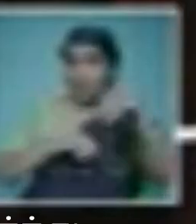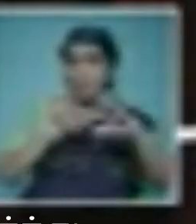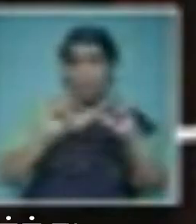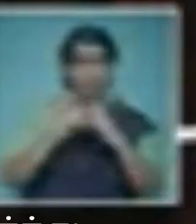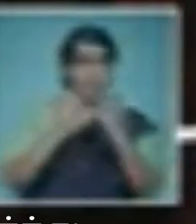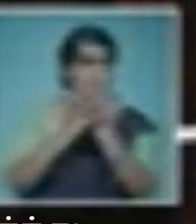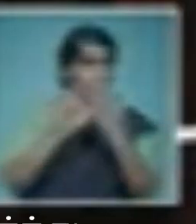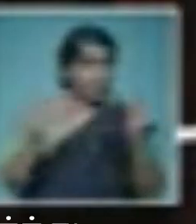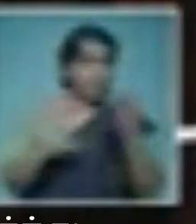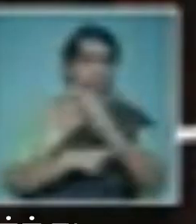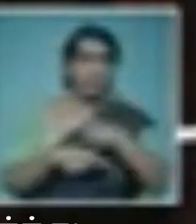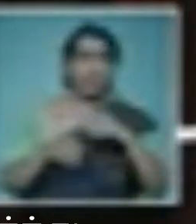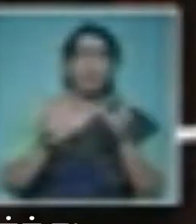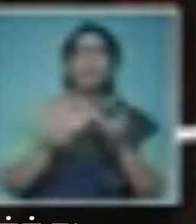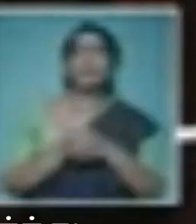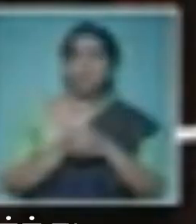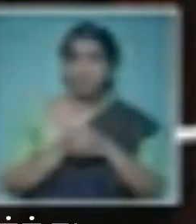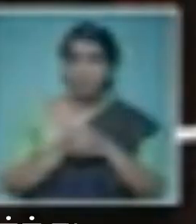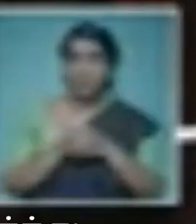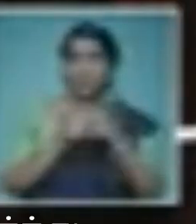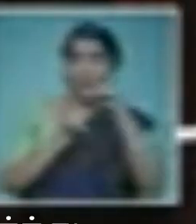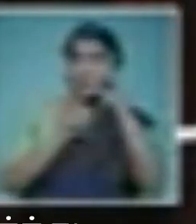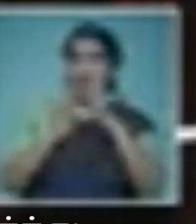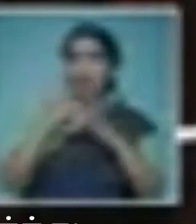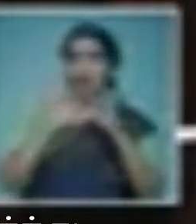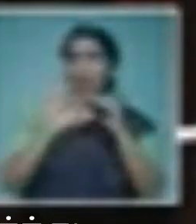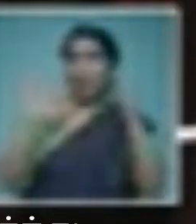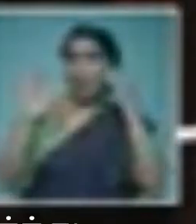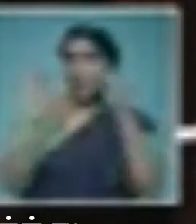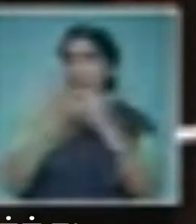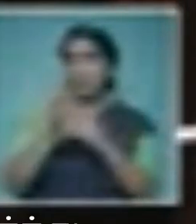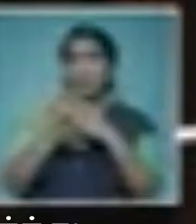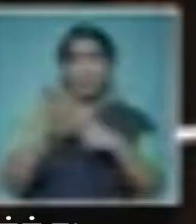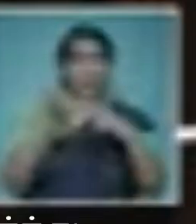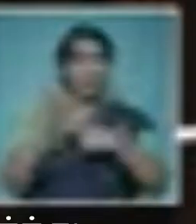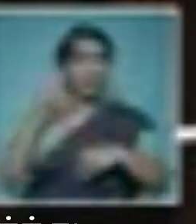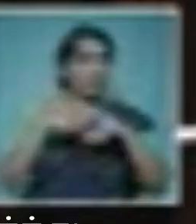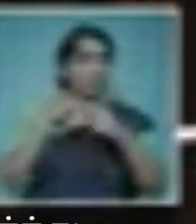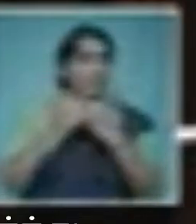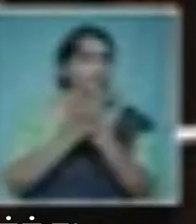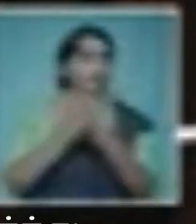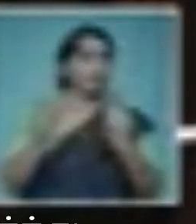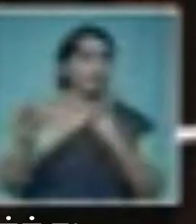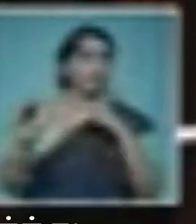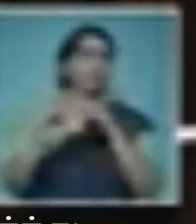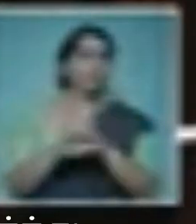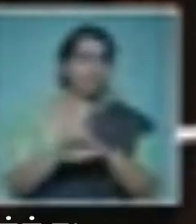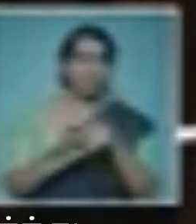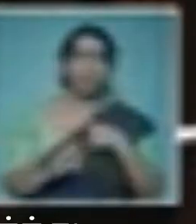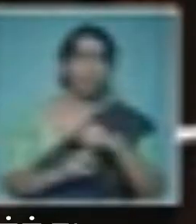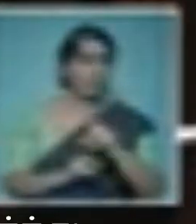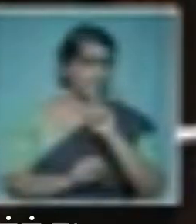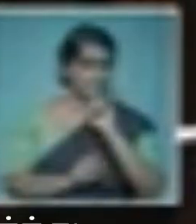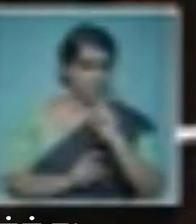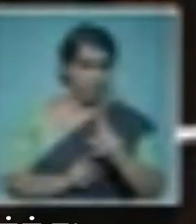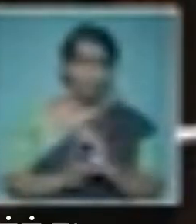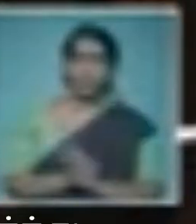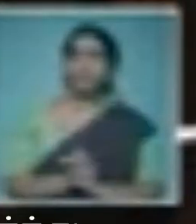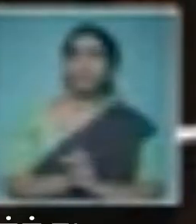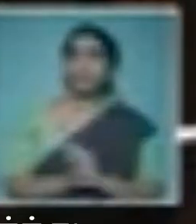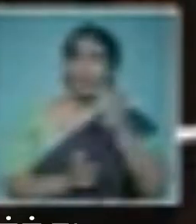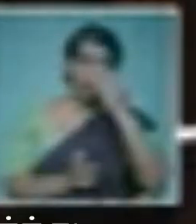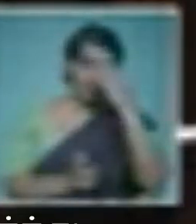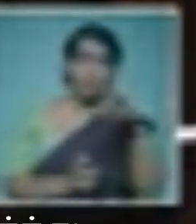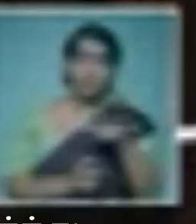நாங்கள் ஒன்றாக நின்று எங்கள் மக்களுடைய அரசியல் உரிமைக்காக நாங்கள் ஒன்றாக நிற்போம் என்றது இந்த இடத்திலே சொல்ல வேண்டும். பிரதானமாக தமிழ் சமூகத்திலே பலர் சொல்லலாம்,